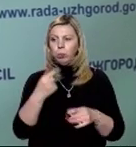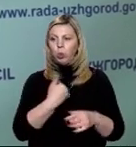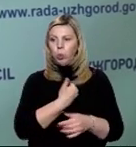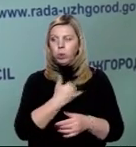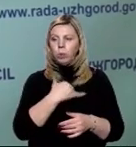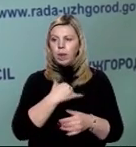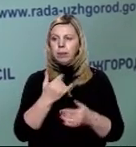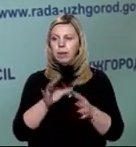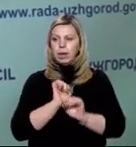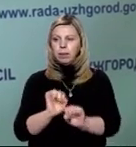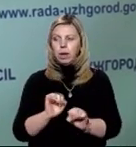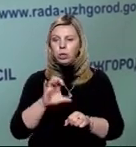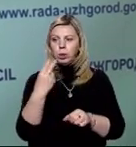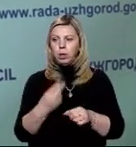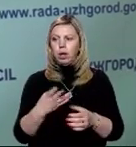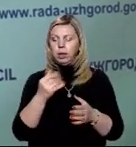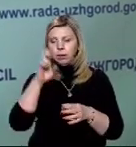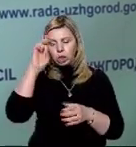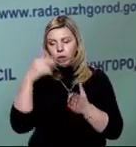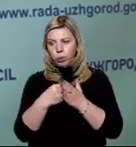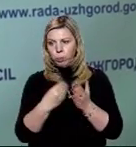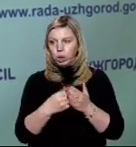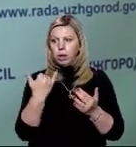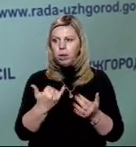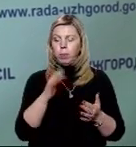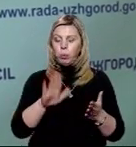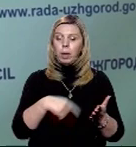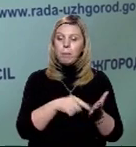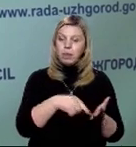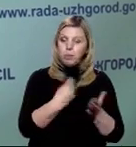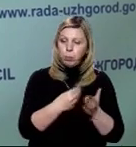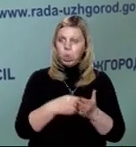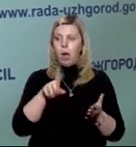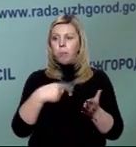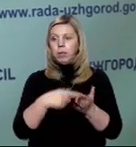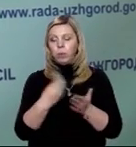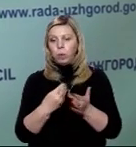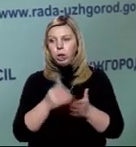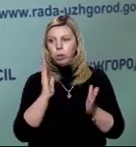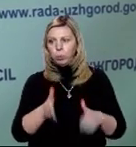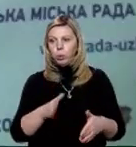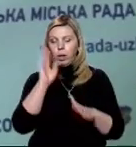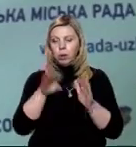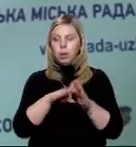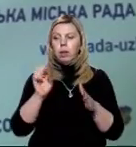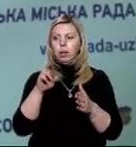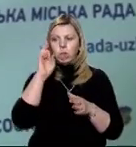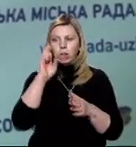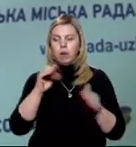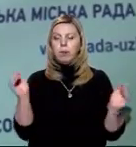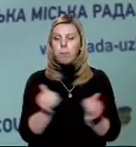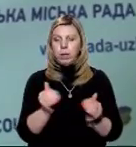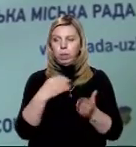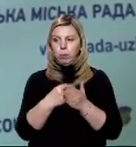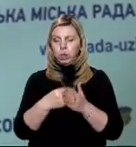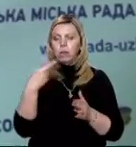на соціальний захист була субвенція з державного бюджету, переходив в місцевий бюджет, а місцевий бюджет вже безпосередньо пільги надавав населенню. Цифра менша бюджету